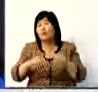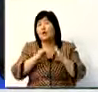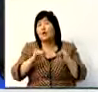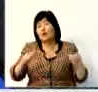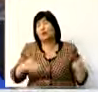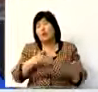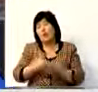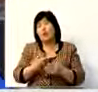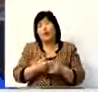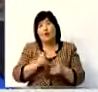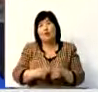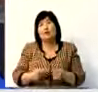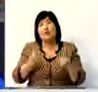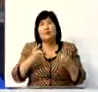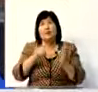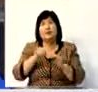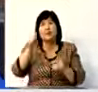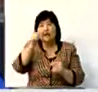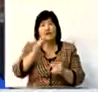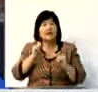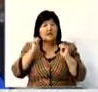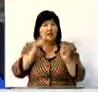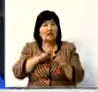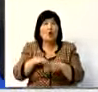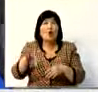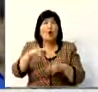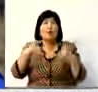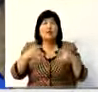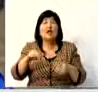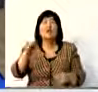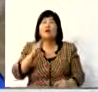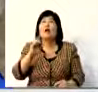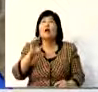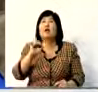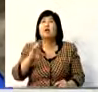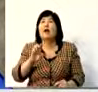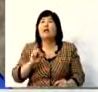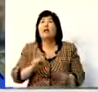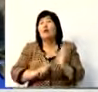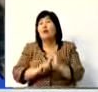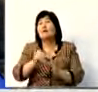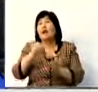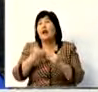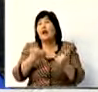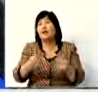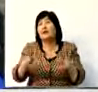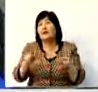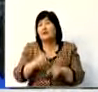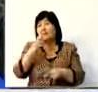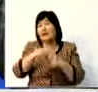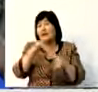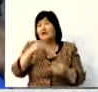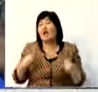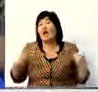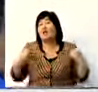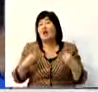үлес қосты. Осынау мерейлі 80 жасқа толған ел ақсақалын облыстық телеарнаның басшысы Жақпар Қарабала бастаған ұжым ардақ қазақы салт дәстүрмен иығына